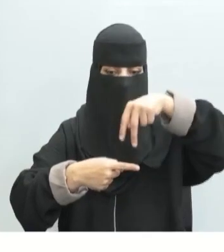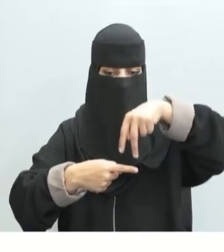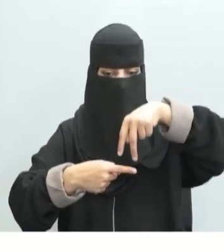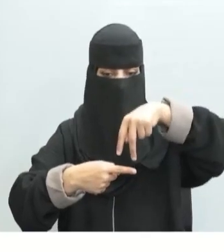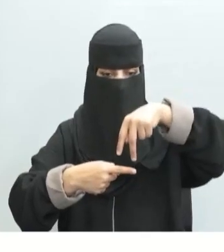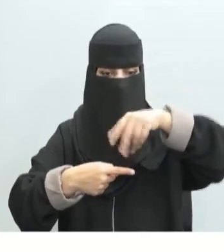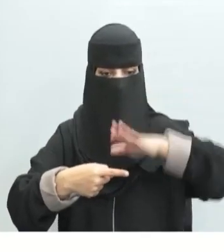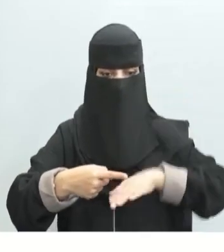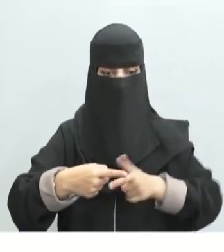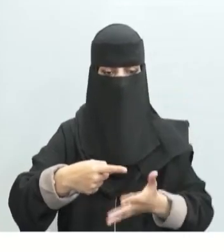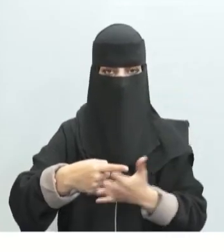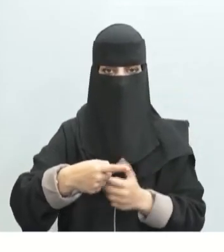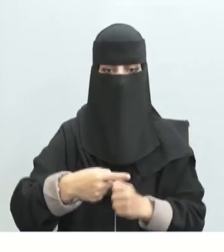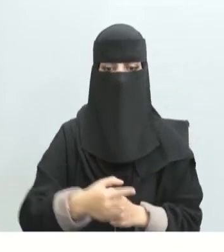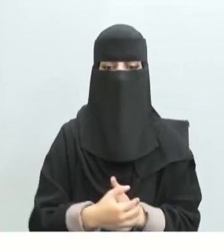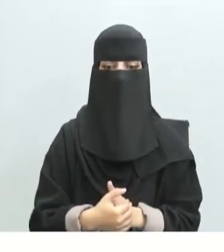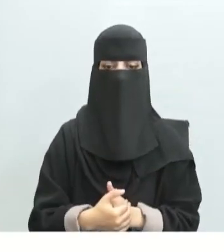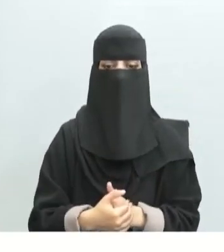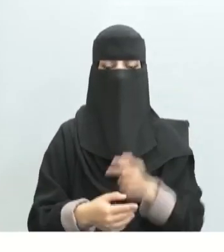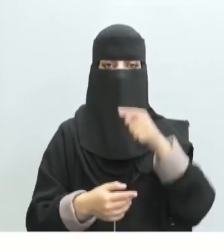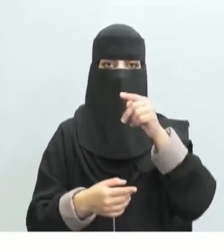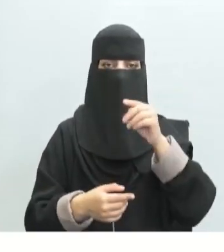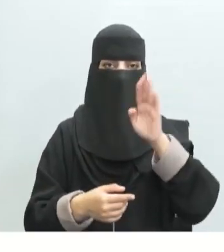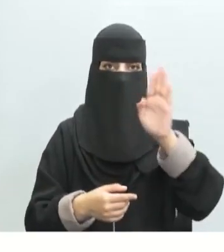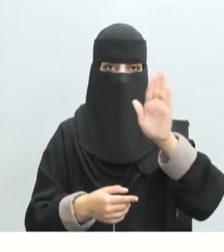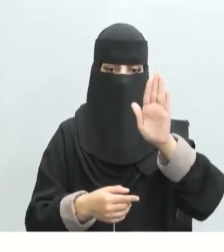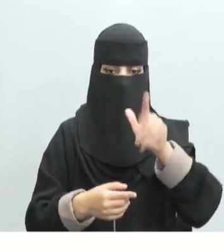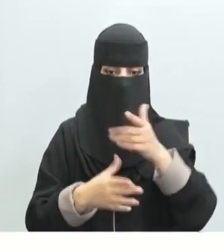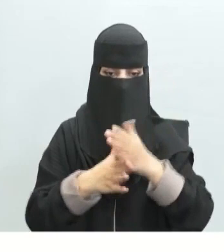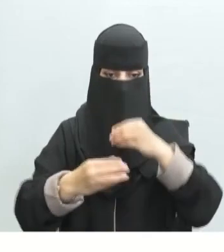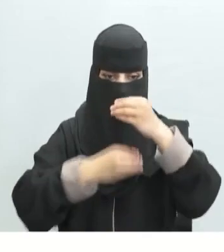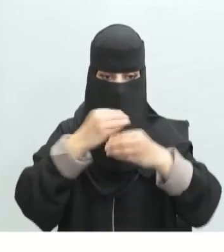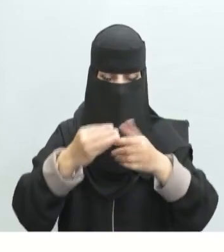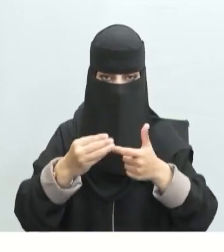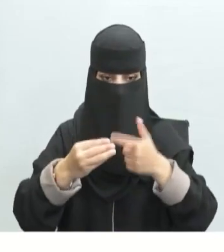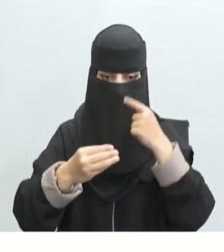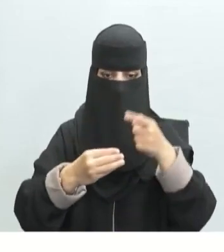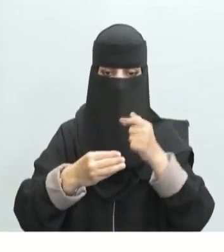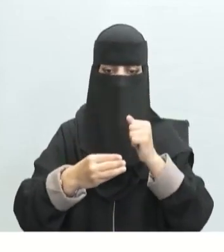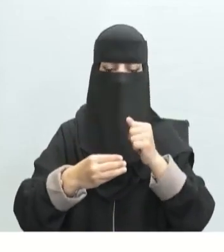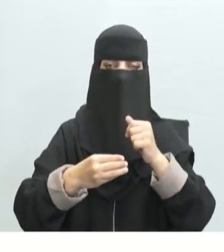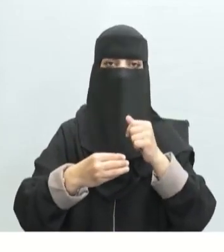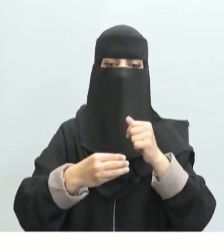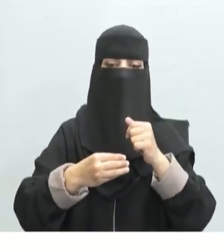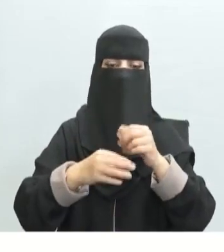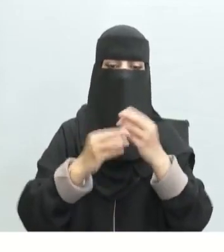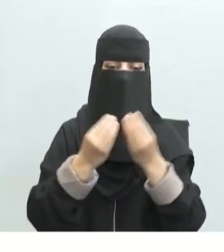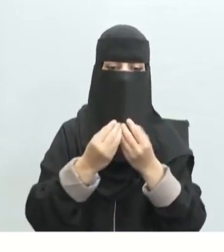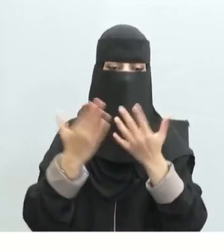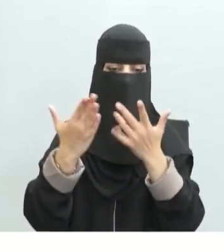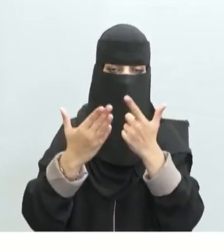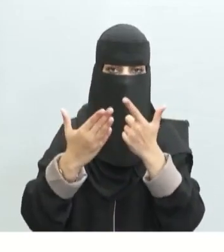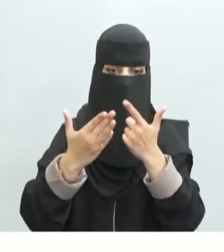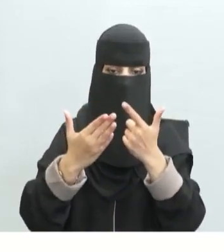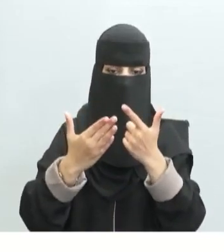بتصير 8 على 15 والسك هي مقلوبه الكوساين بتصير الوتر على المجاور يعني 17